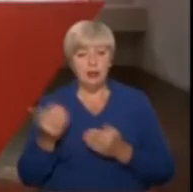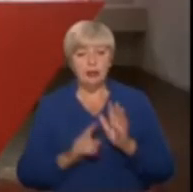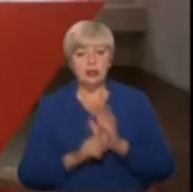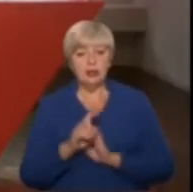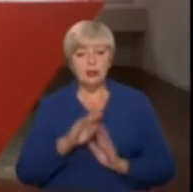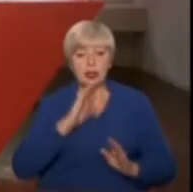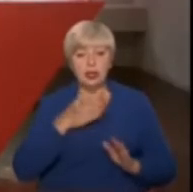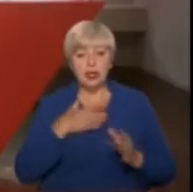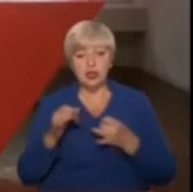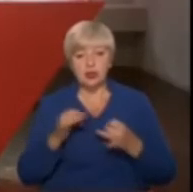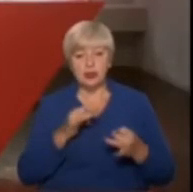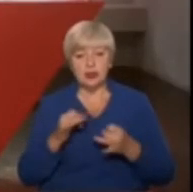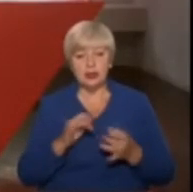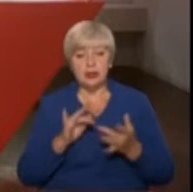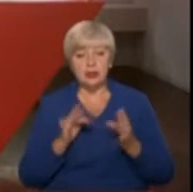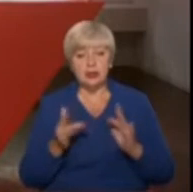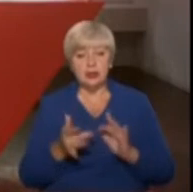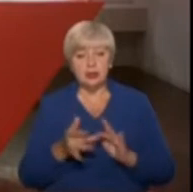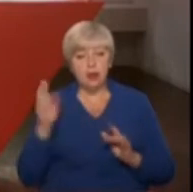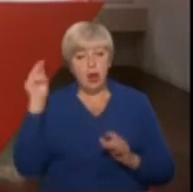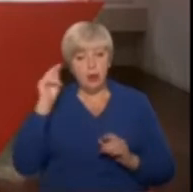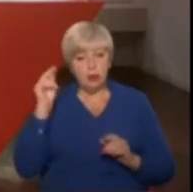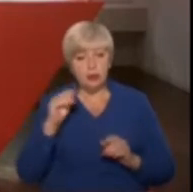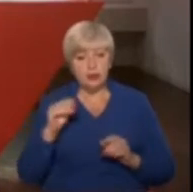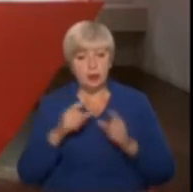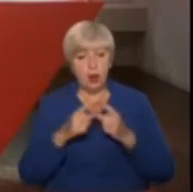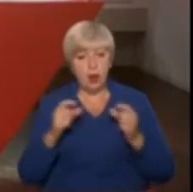нашу бесіду з електронного учнівського